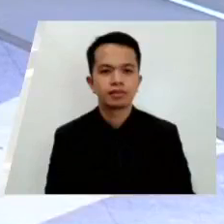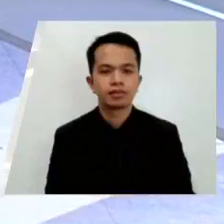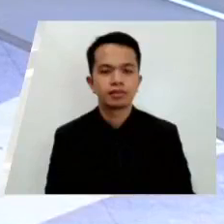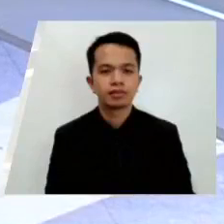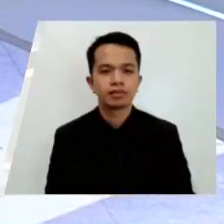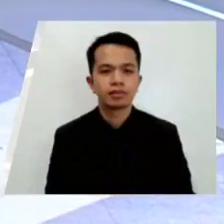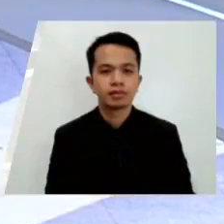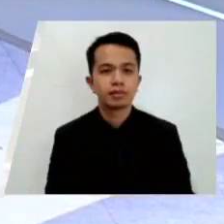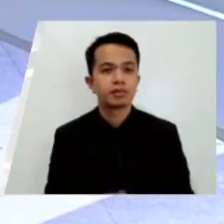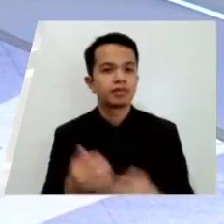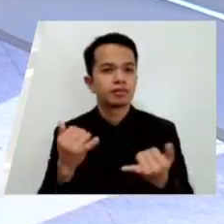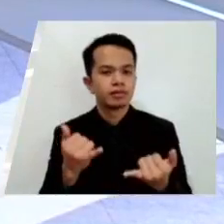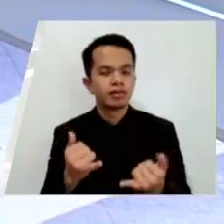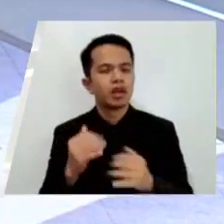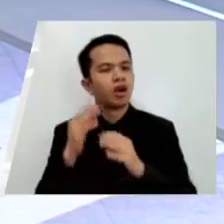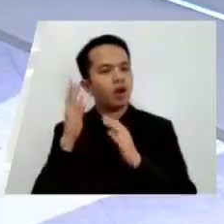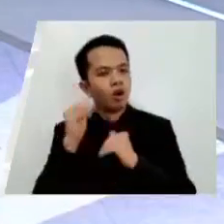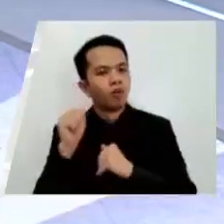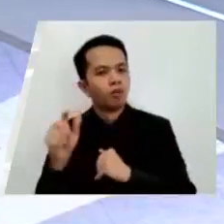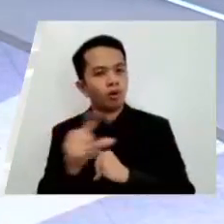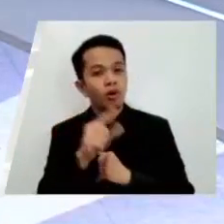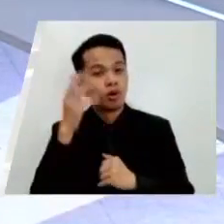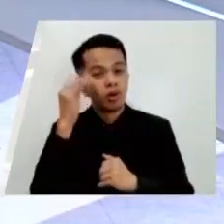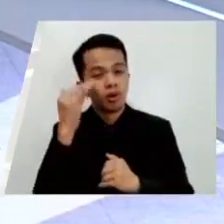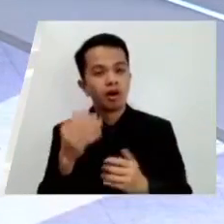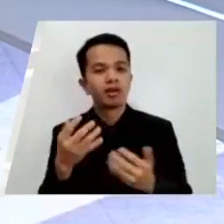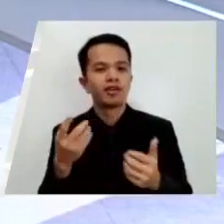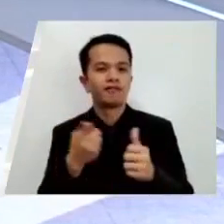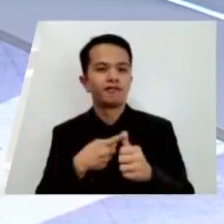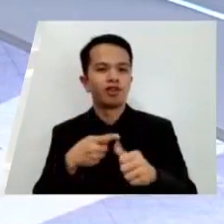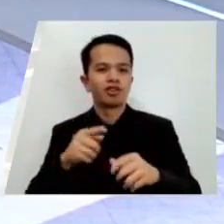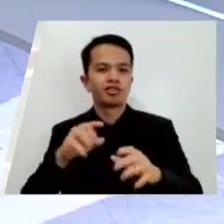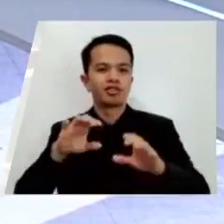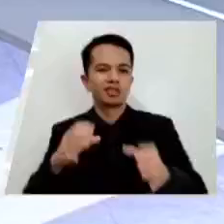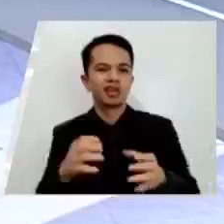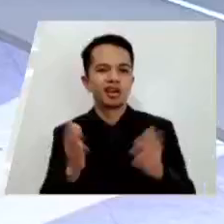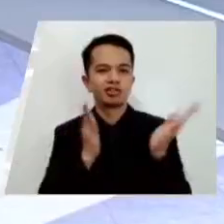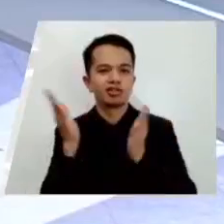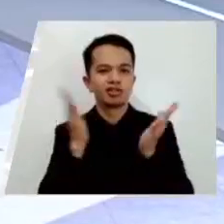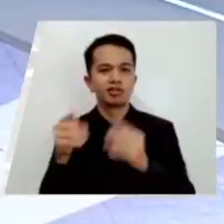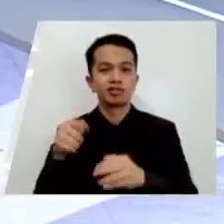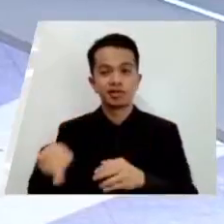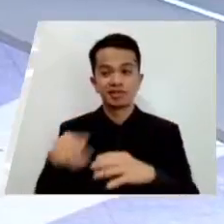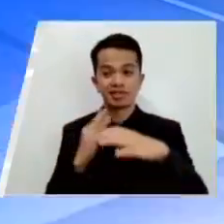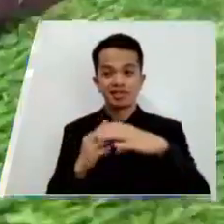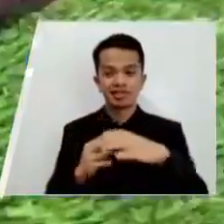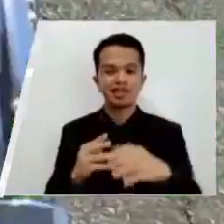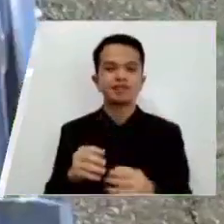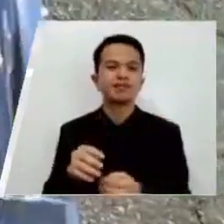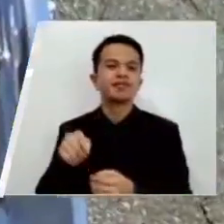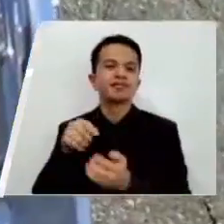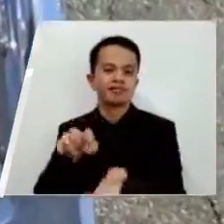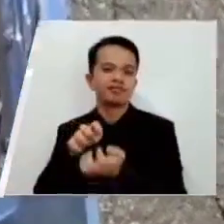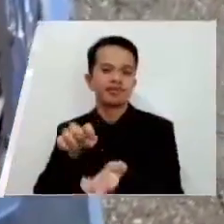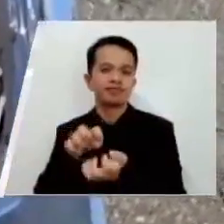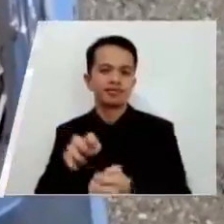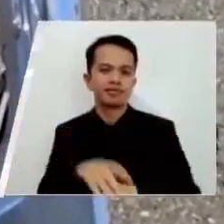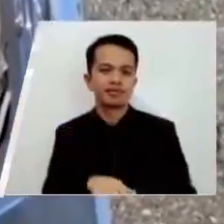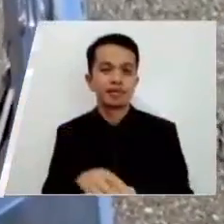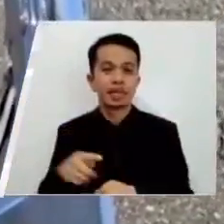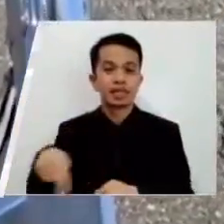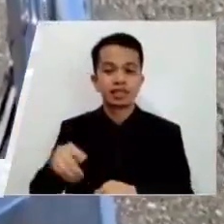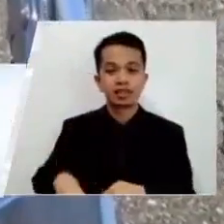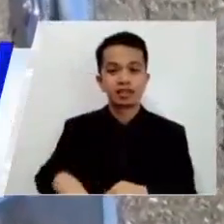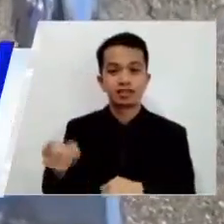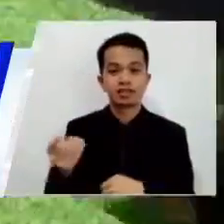Mapapasa na all ang lahat sa first class service na ito. Ang mga bidang customer, mga alagang aso. Ang mga fur baby ang dahilan